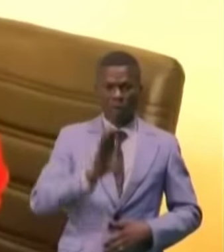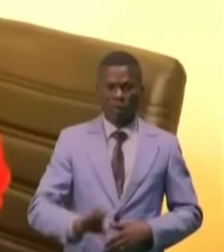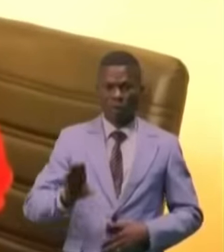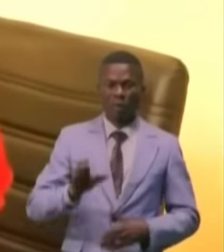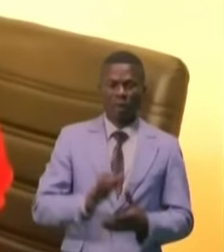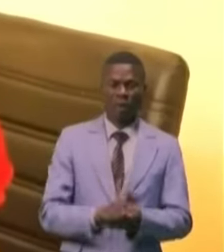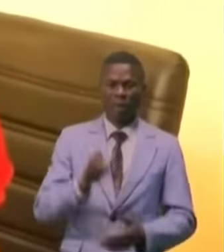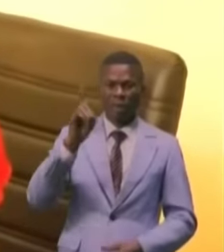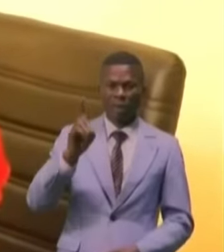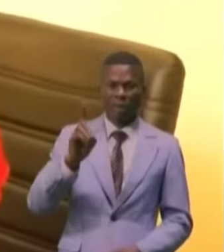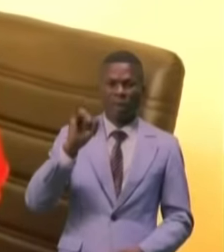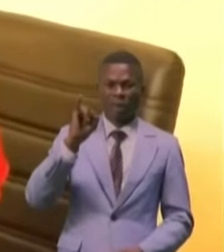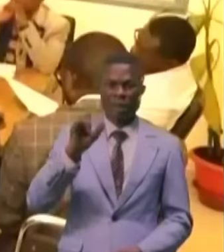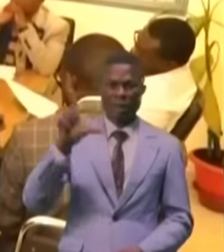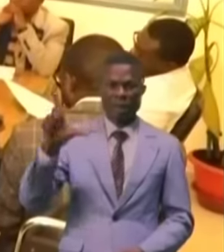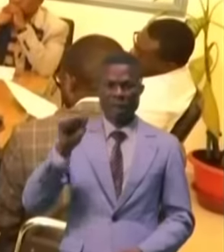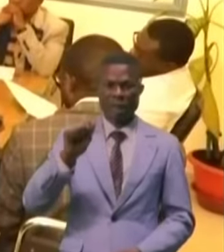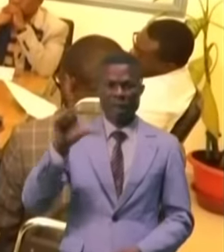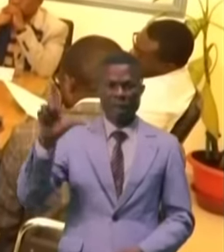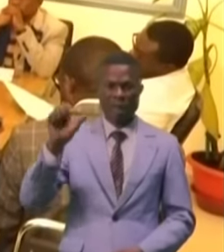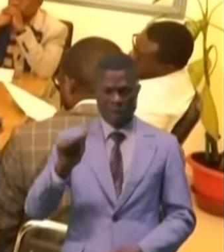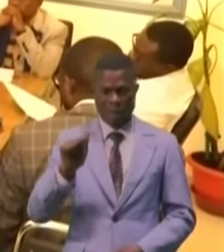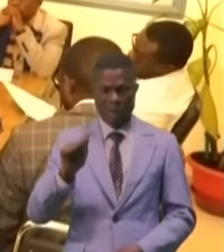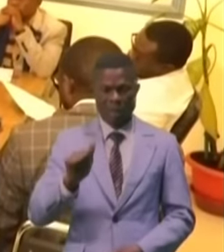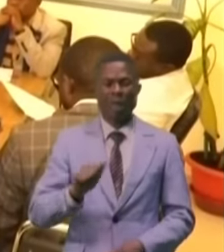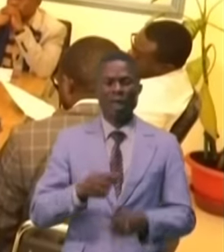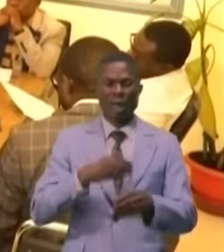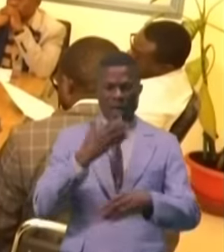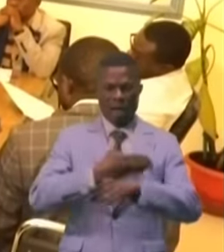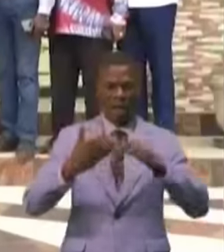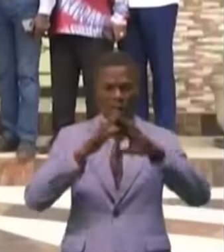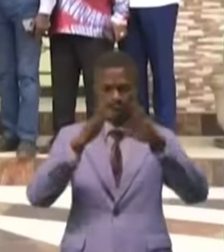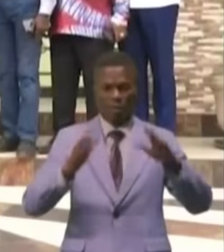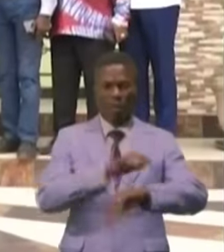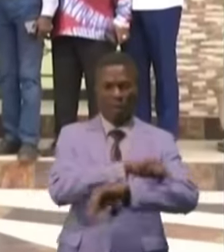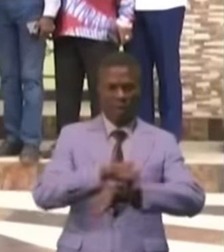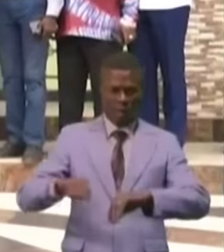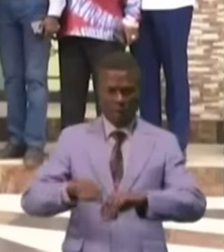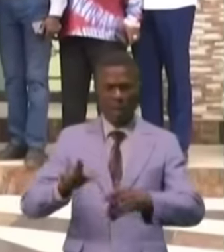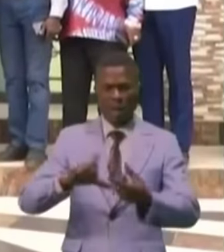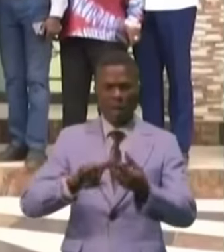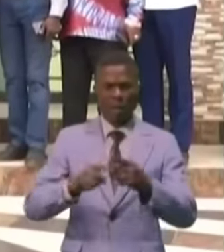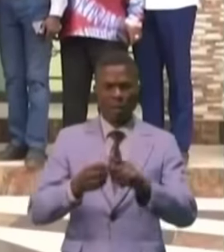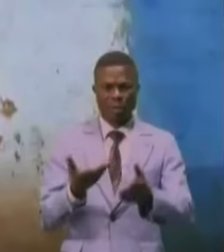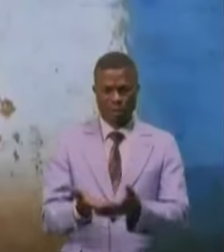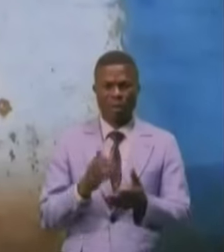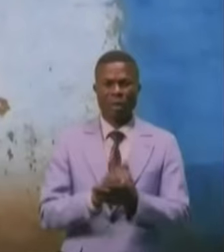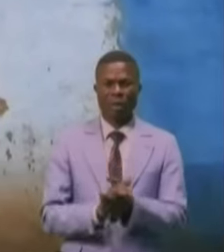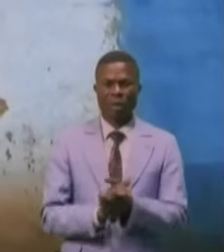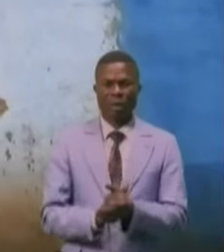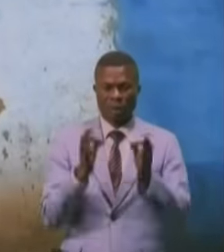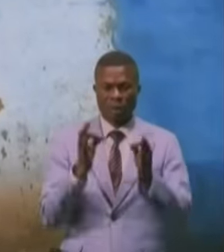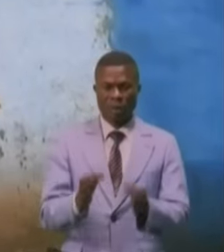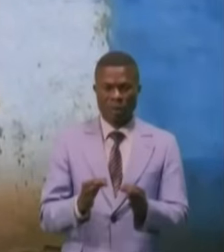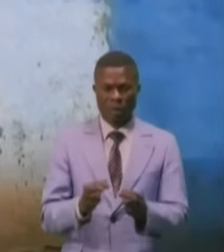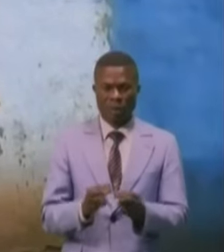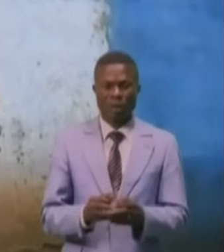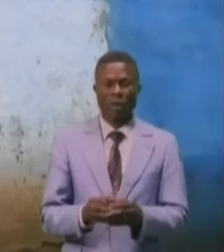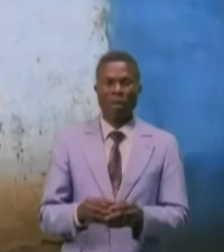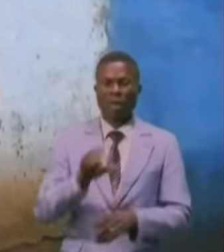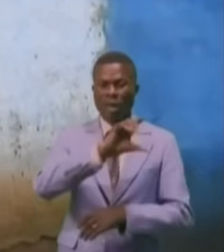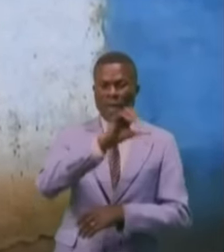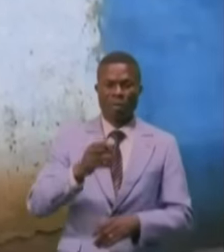Françoise Mangouéji, s'emploie à moderniser les bureaux de ses plus proches collaborateurs. Dans la foulée, les sous-commissariats de la